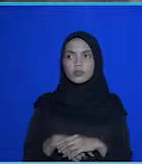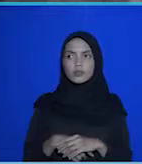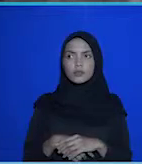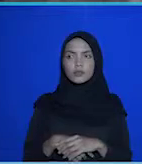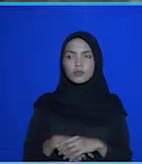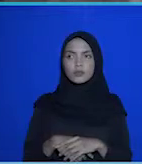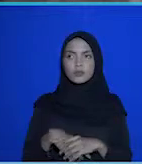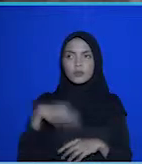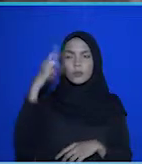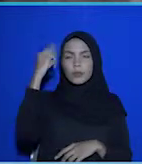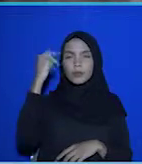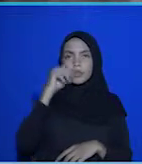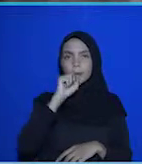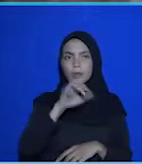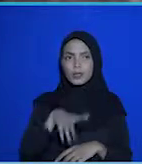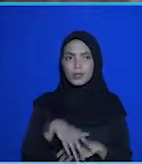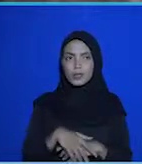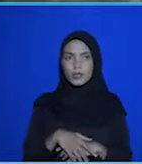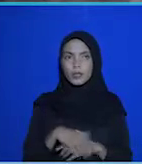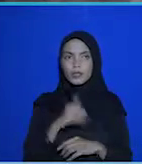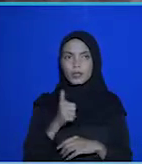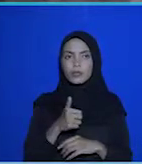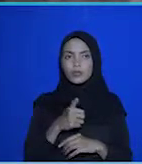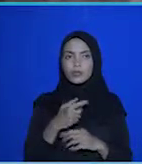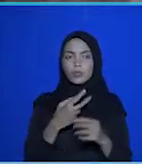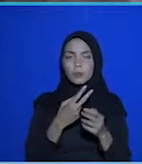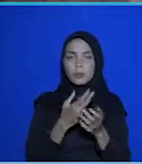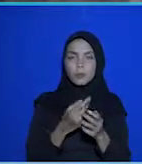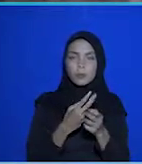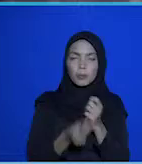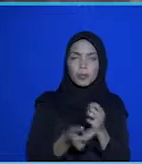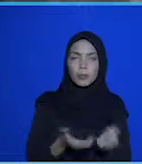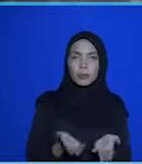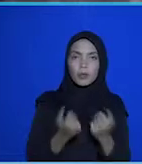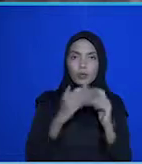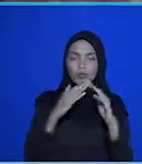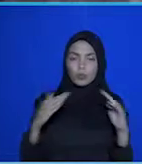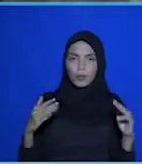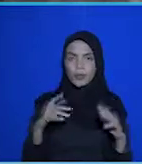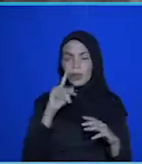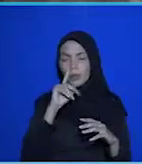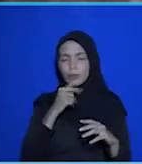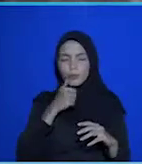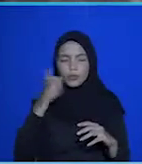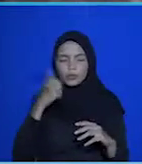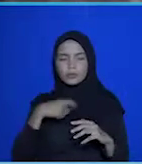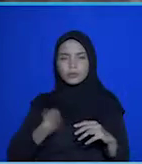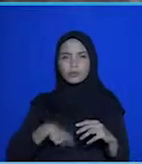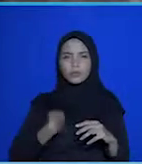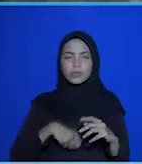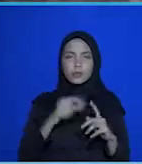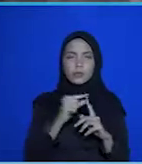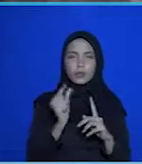pemerintah berpesan agar uang tersebut dipakai untuk membiayai, membangun rumah kembali lebih baik. Tugas Menteri PUPR